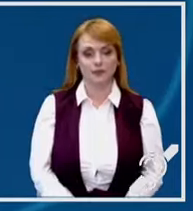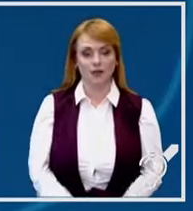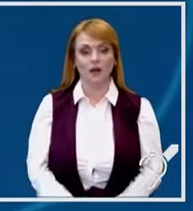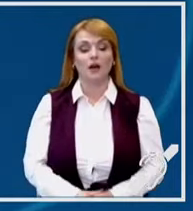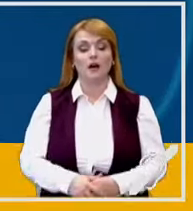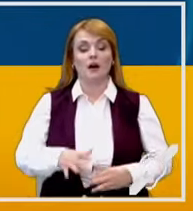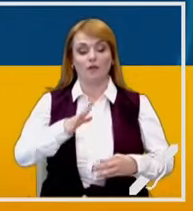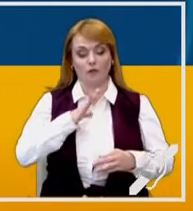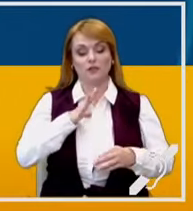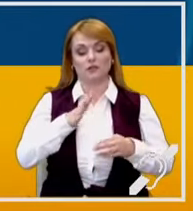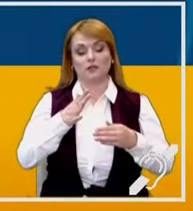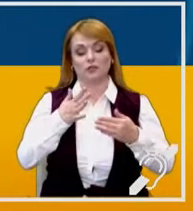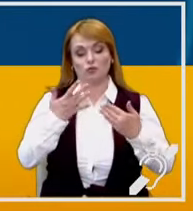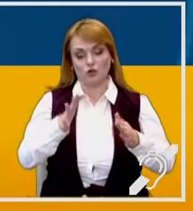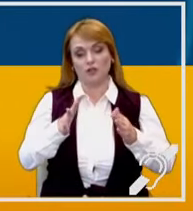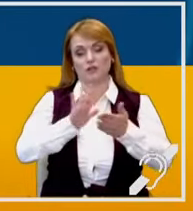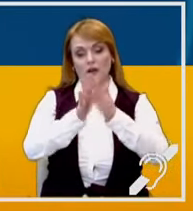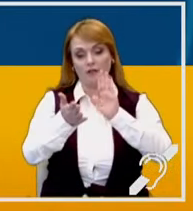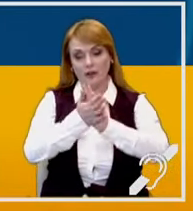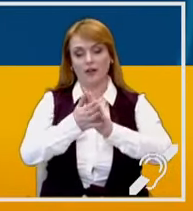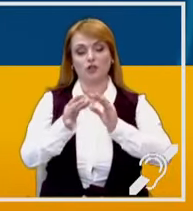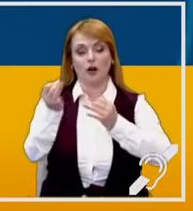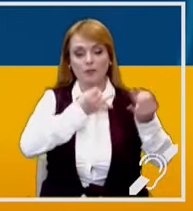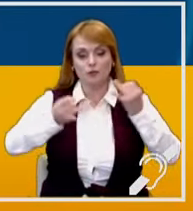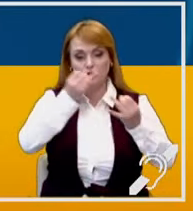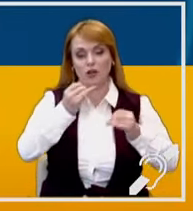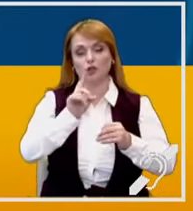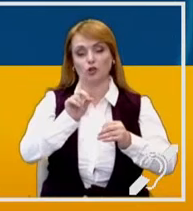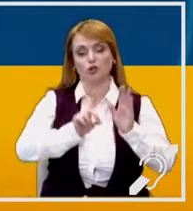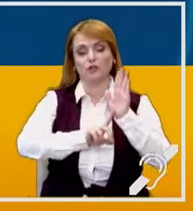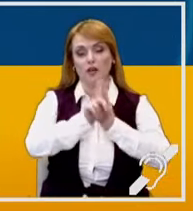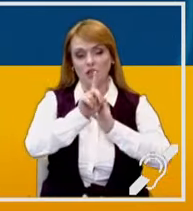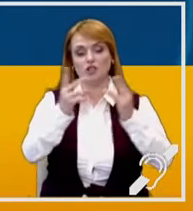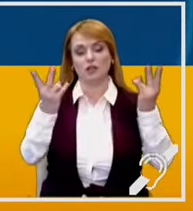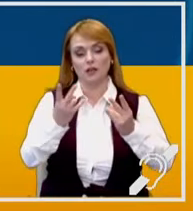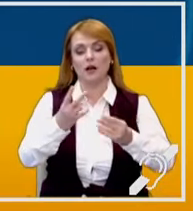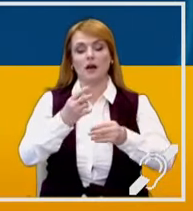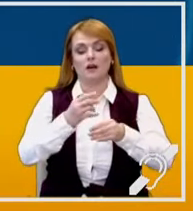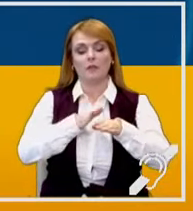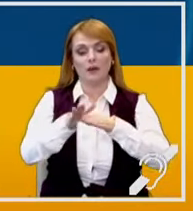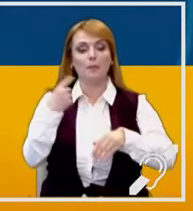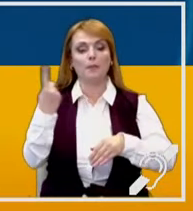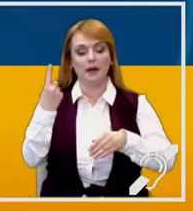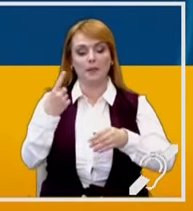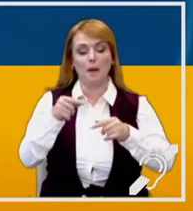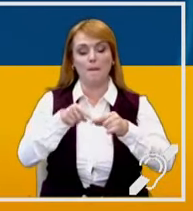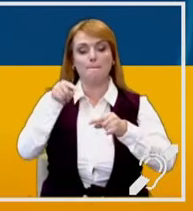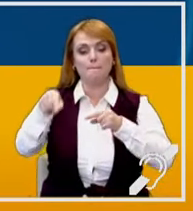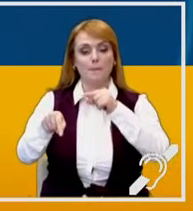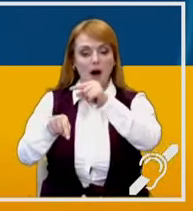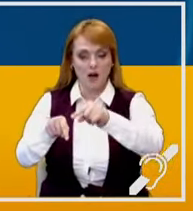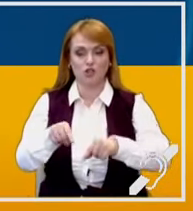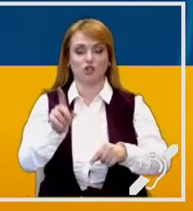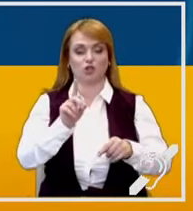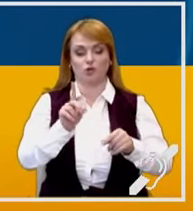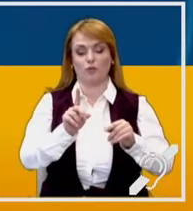Se fac primii pași în procesul de negociere pentru aderarea Republicii Moldova la Uniunea Europeană. După decizia istorică de ieri,